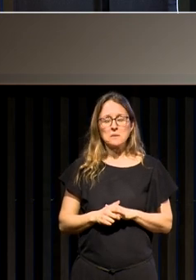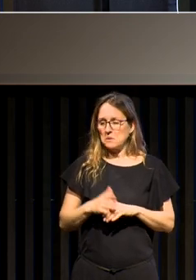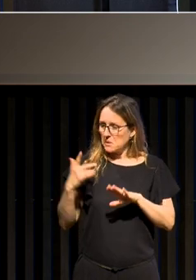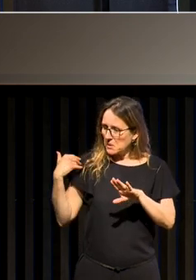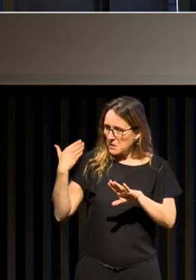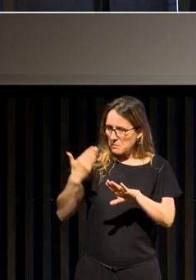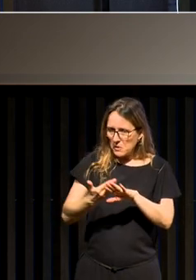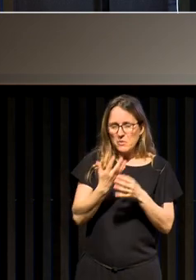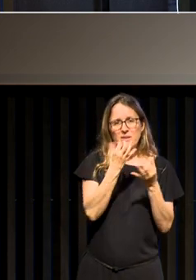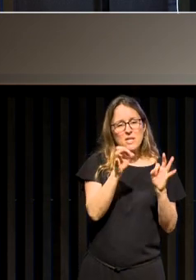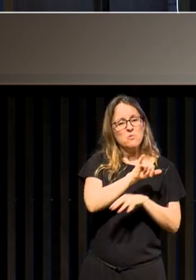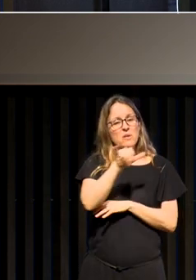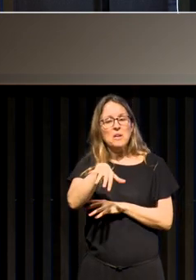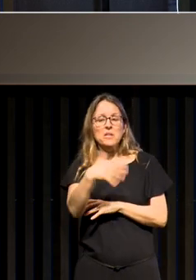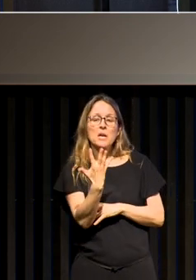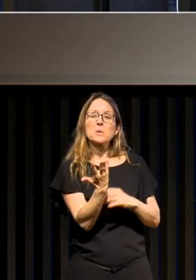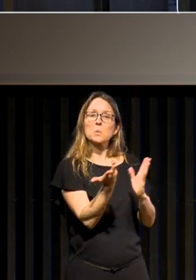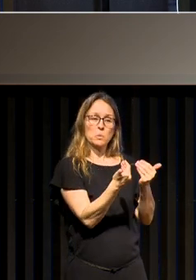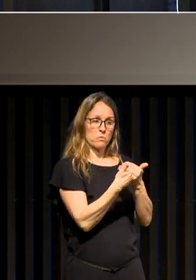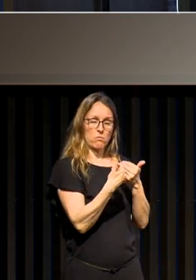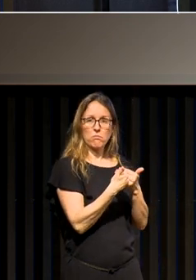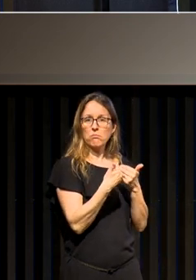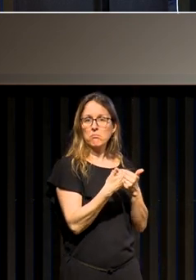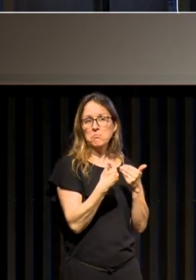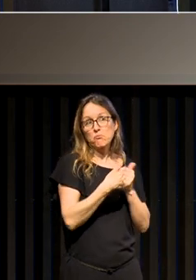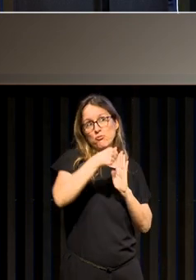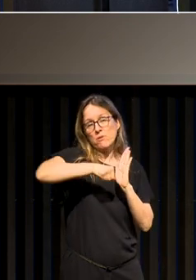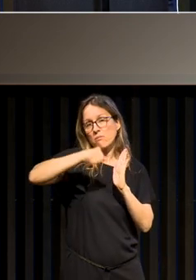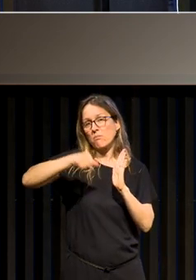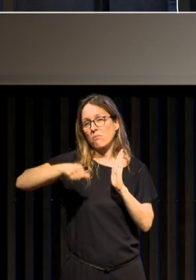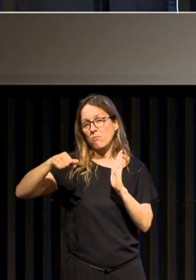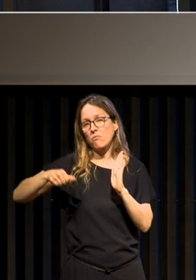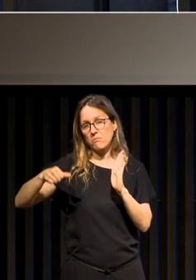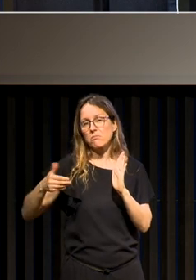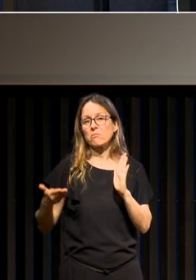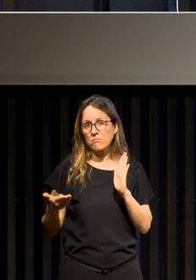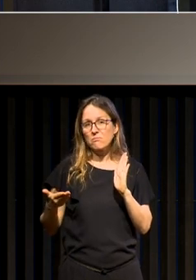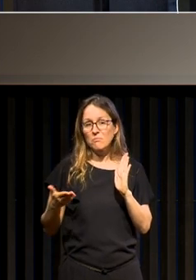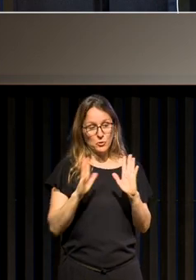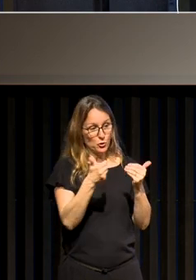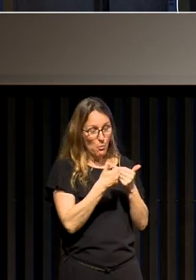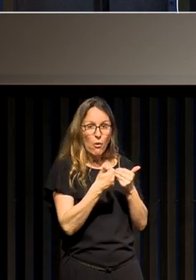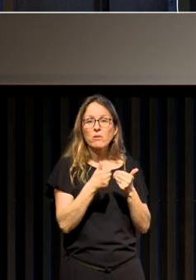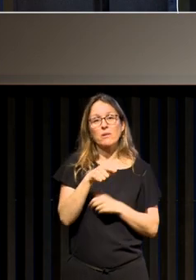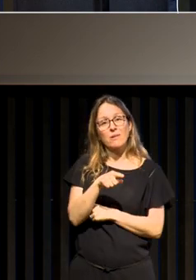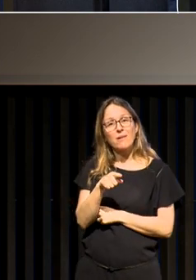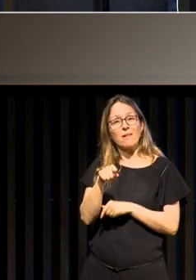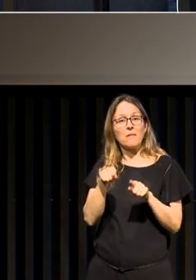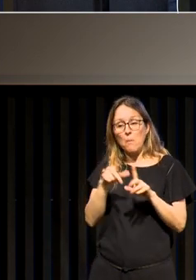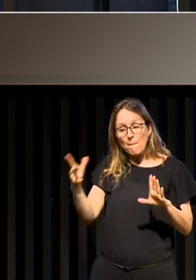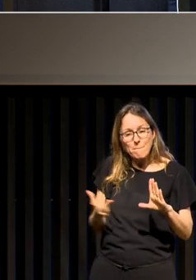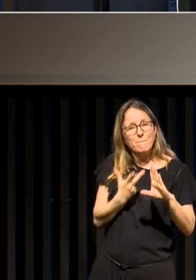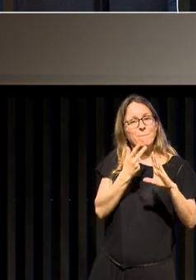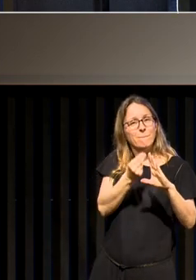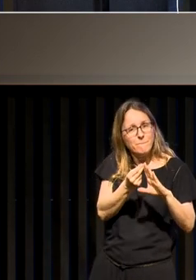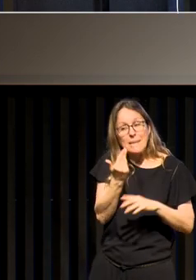nous avions 10 à 15 demandes par mois de recours d'insémination avec